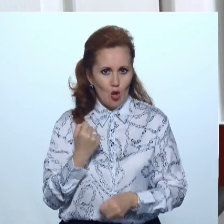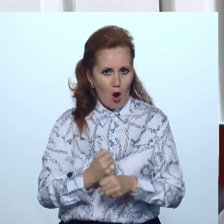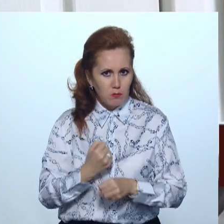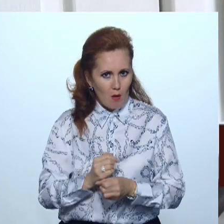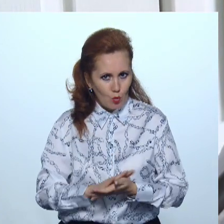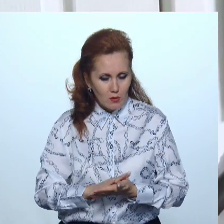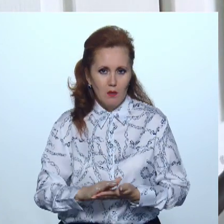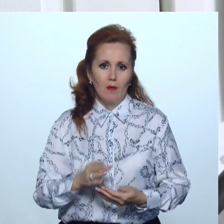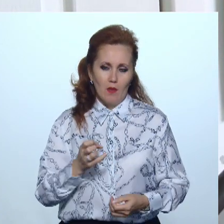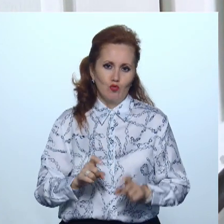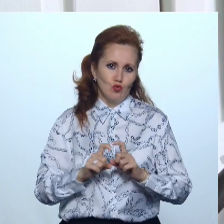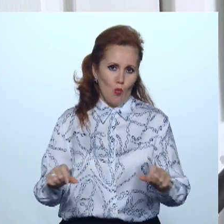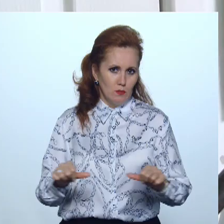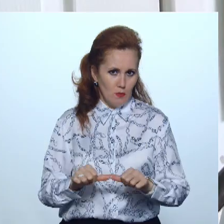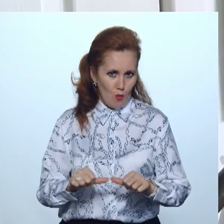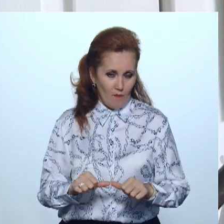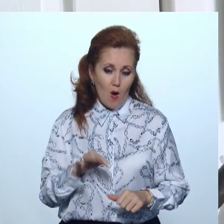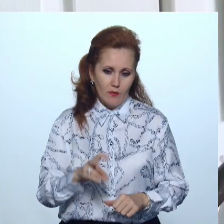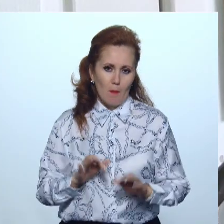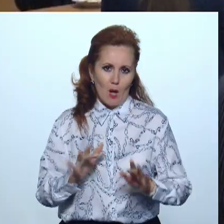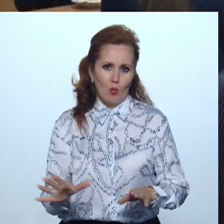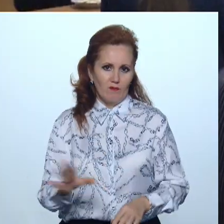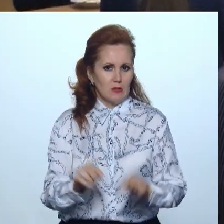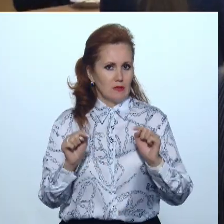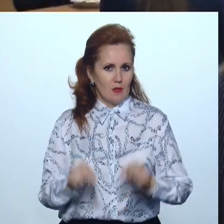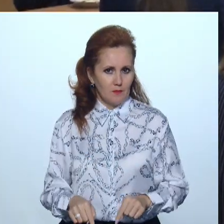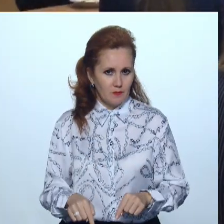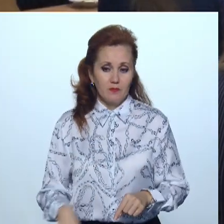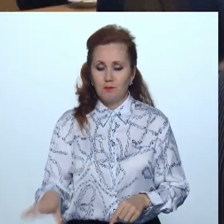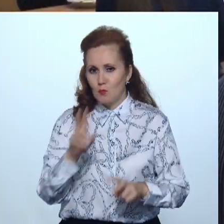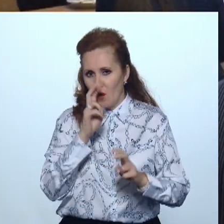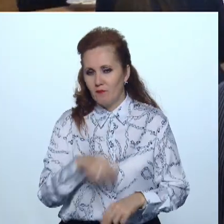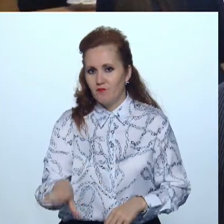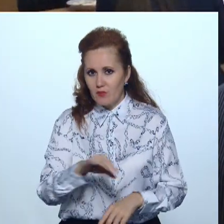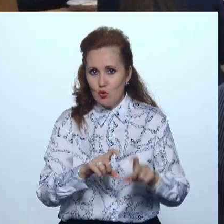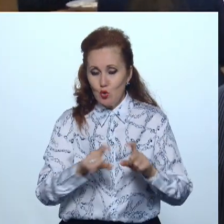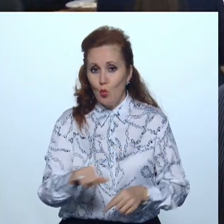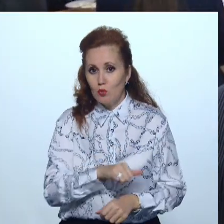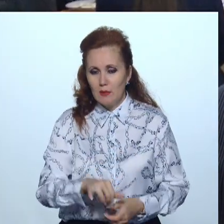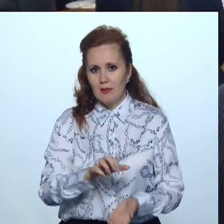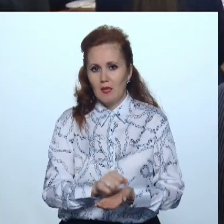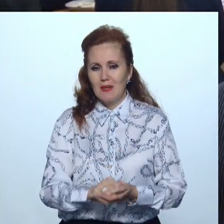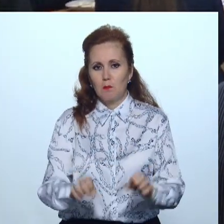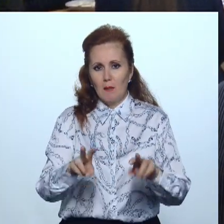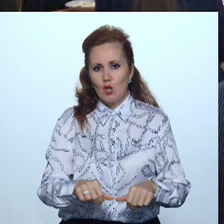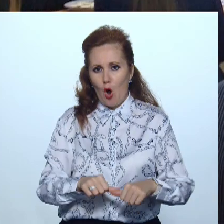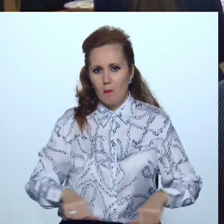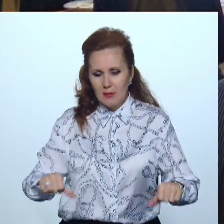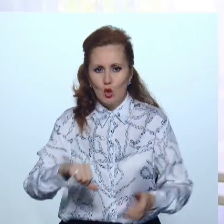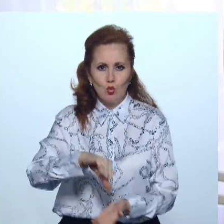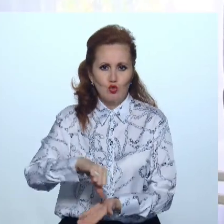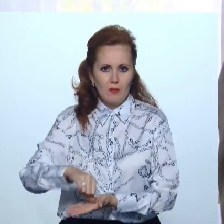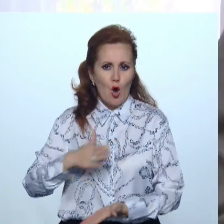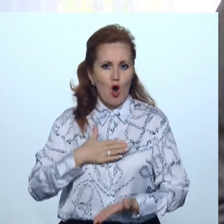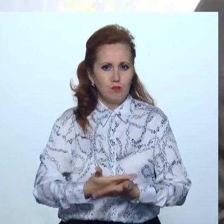обработки на школьных столовых. Она проходит вся здесь. Проверкой всех школ Удмуртии сегодня занимается спецкомиссия с участием